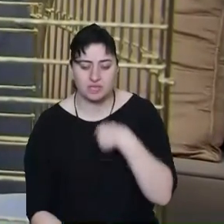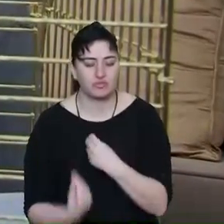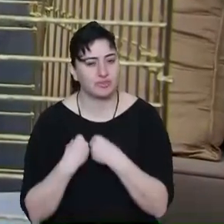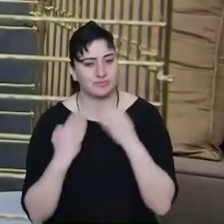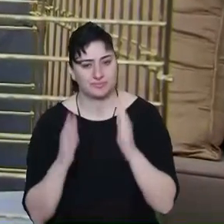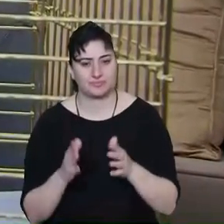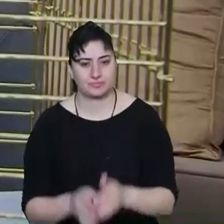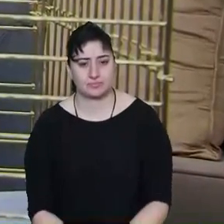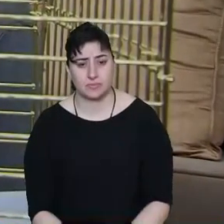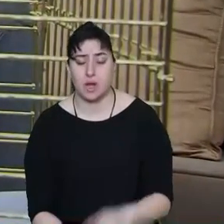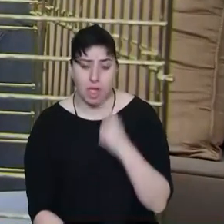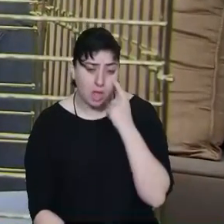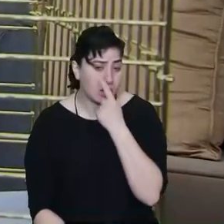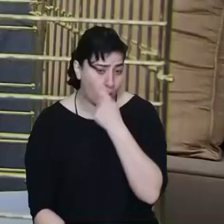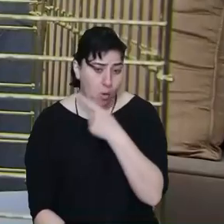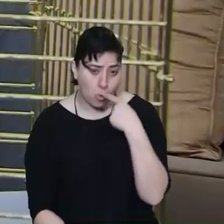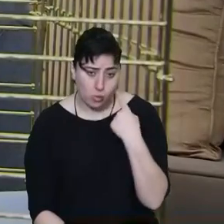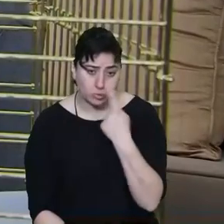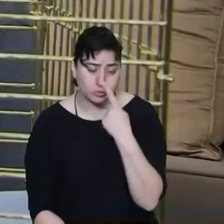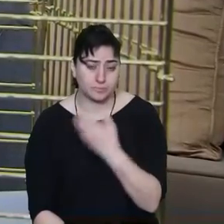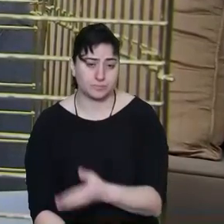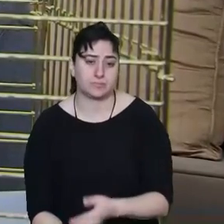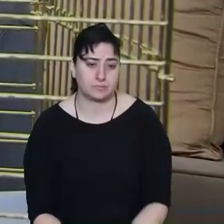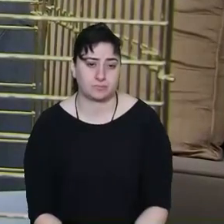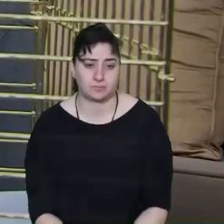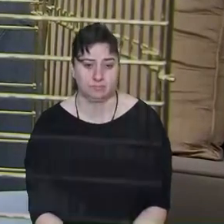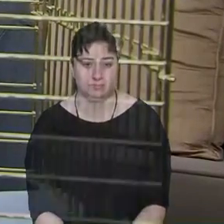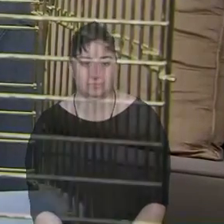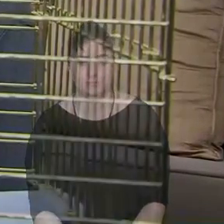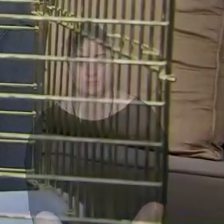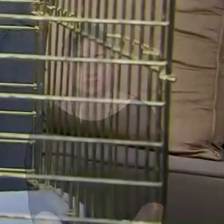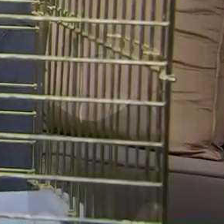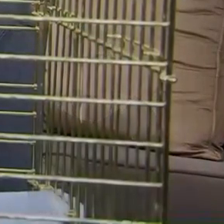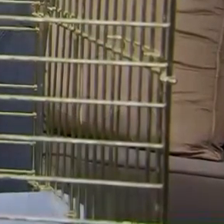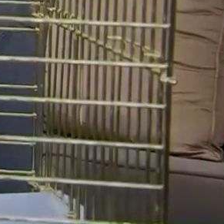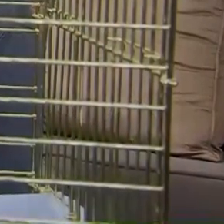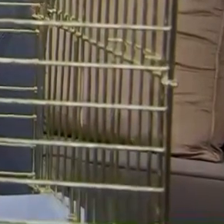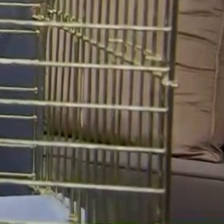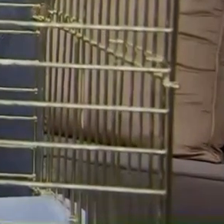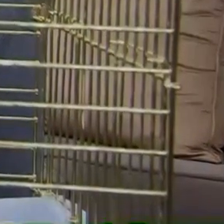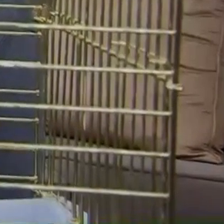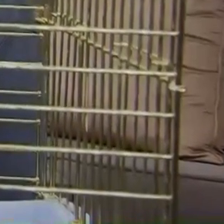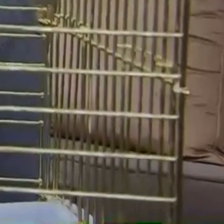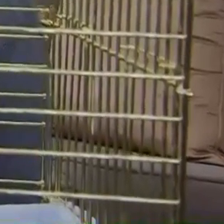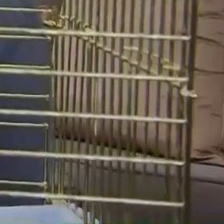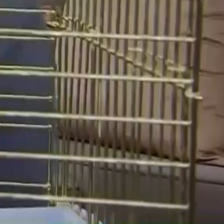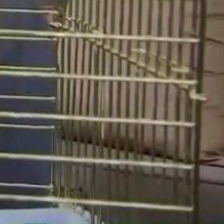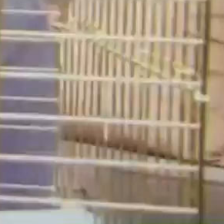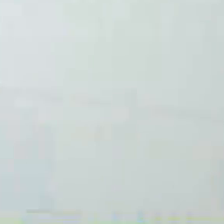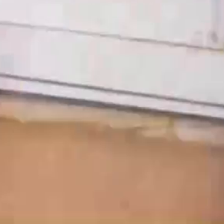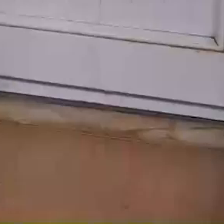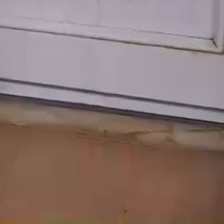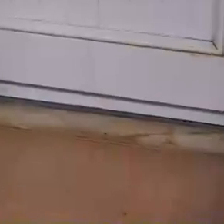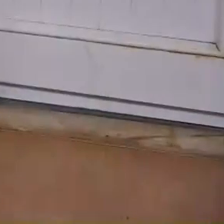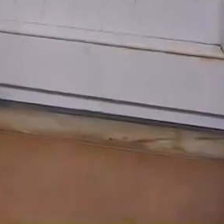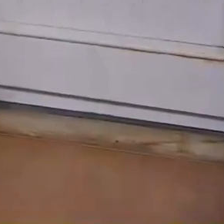ya. Eniştemin yüzünden. O yaptı hepsini. Aklına cin bir fikir gelmiş gibi gözlerini boşluğa çevirerek boş bir kafes